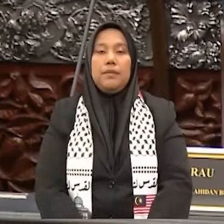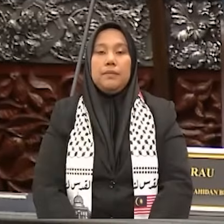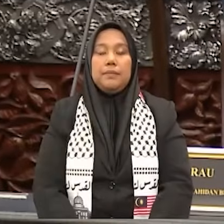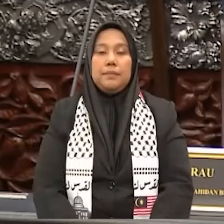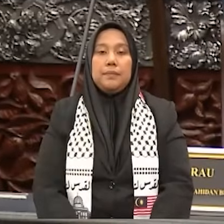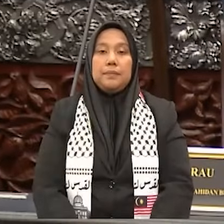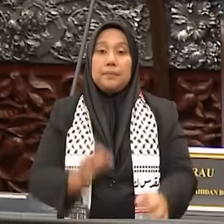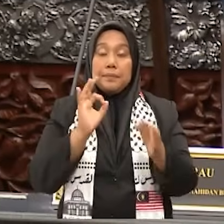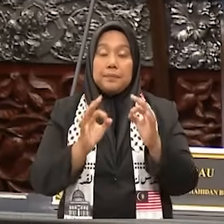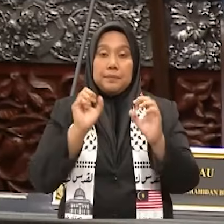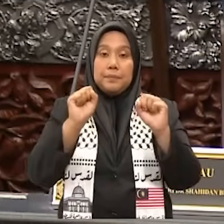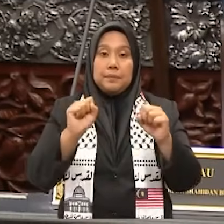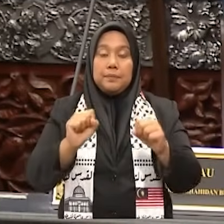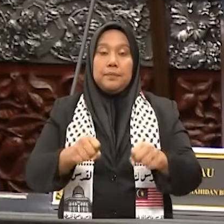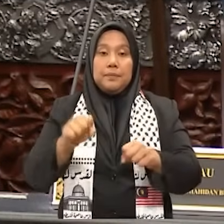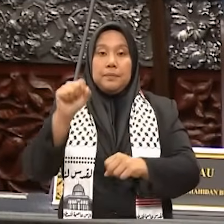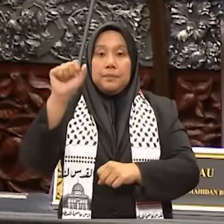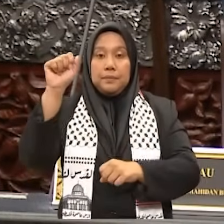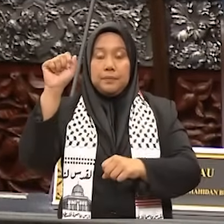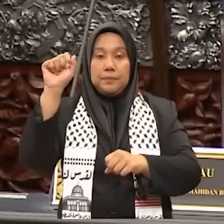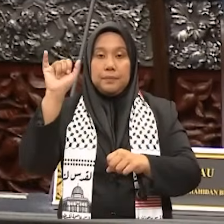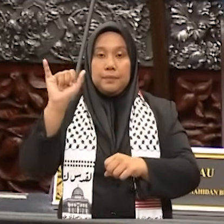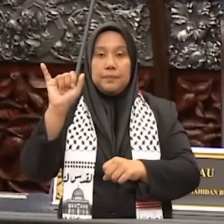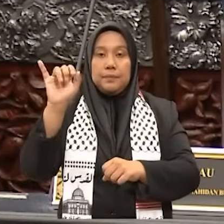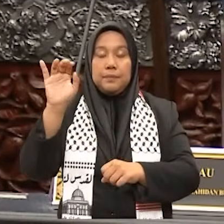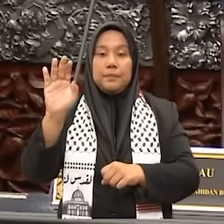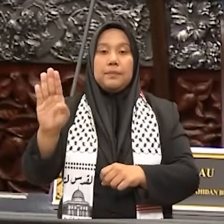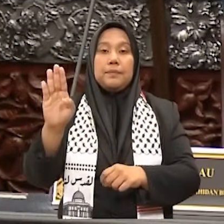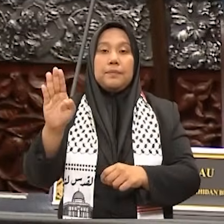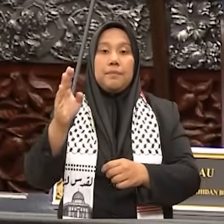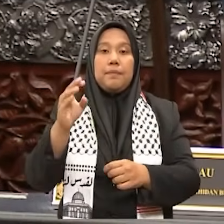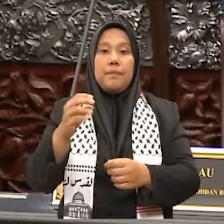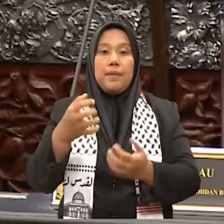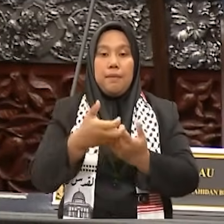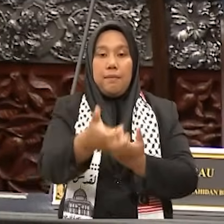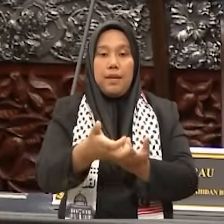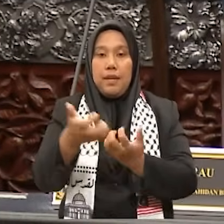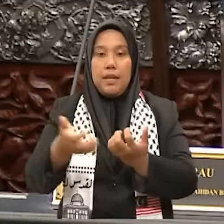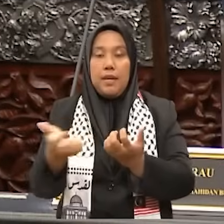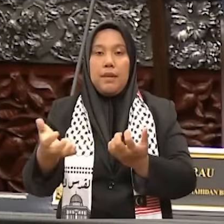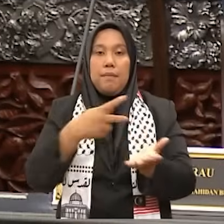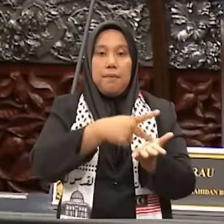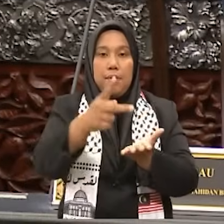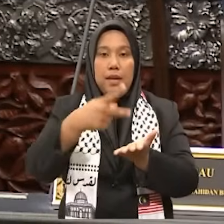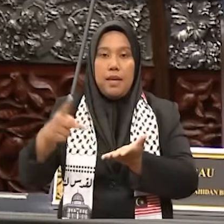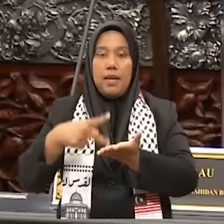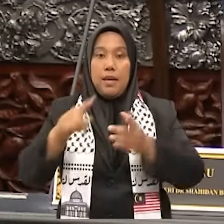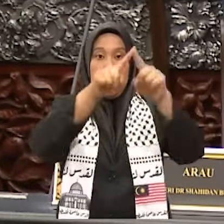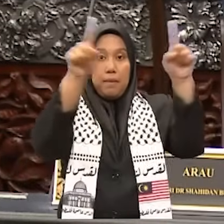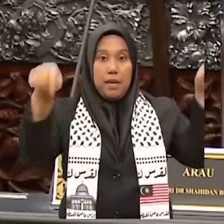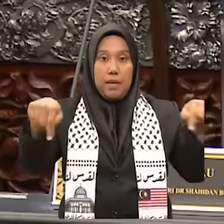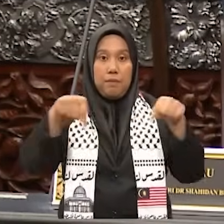Kalau boleh Yang Berhormat jelaskan pecahan perbelanjaan untuk billboard, untuk